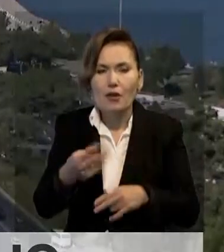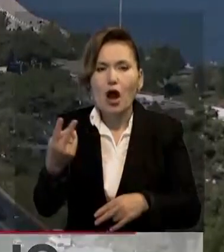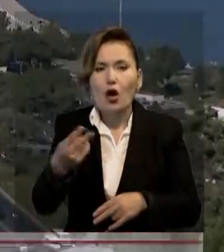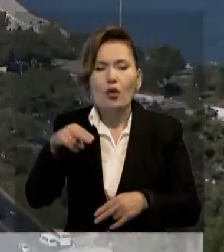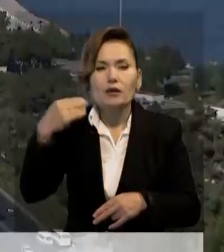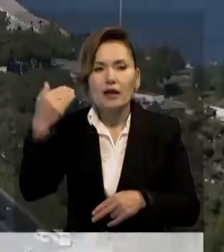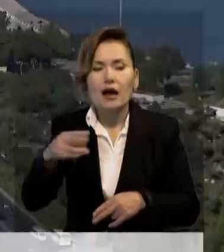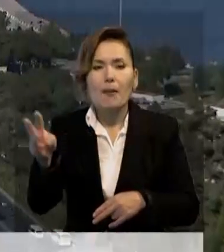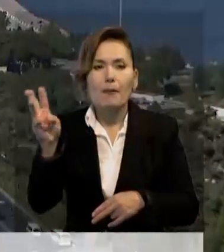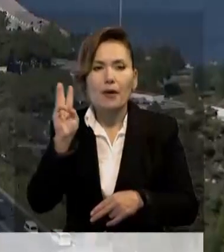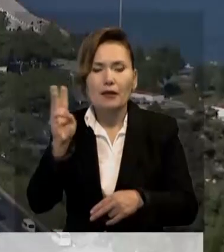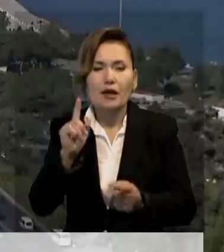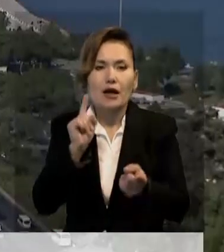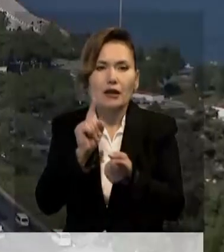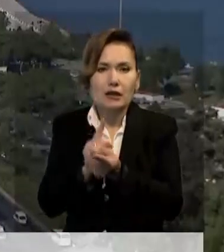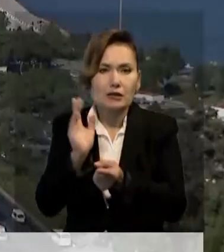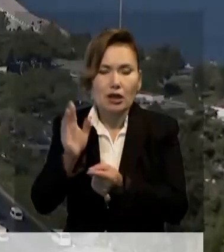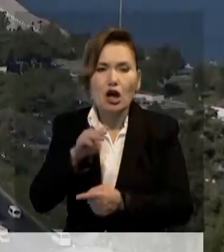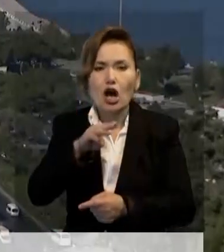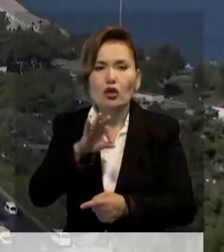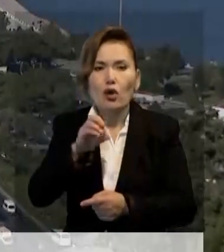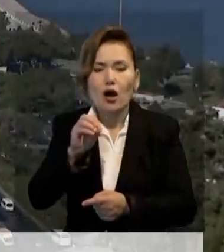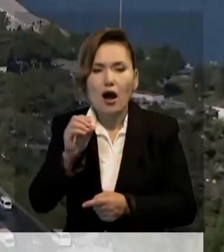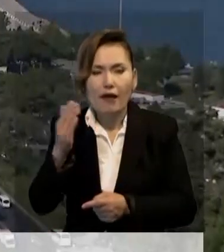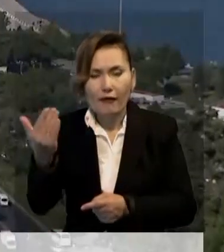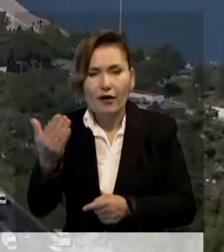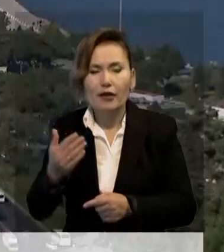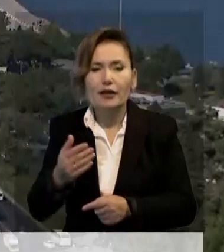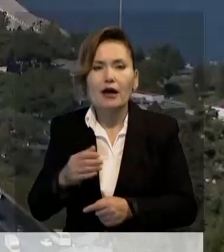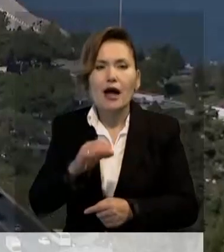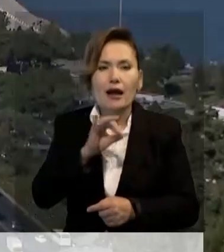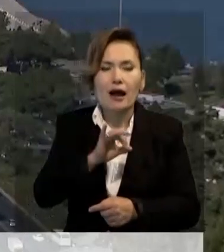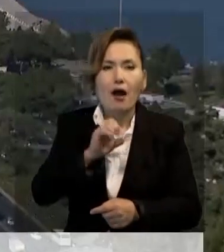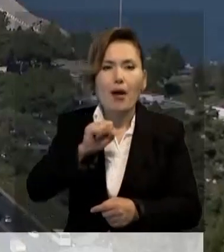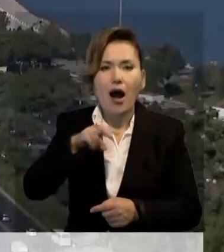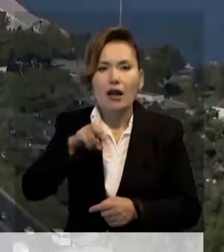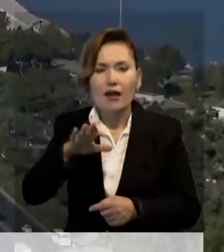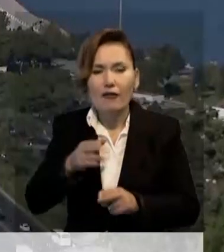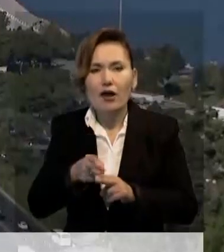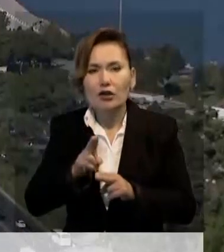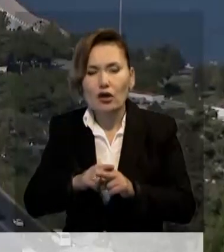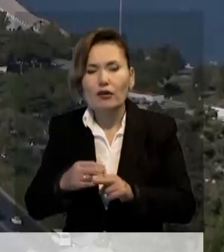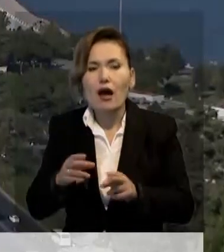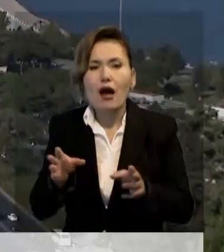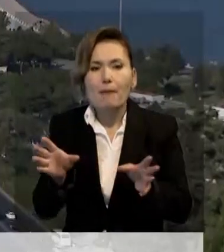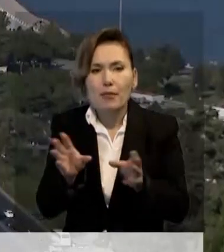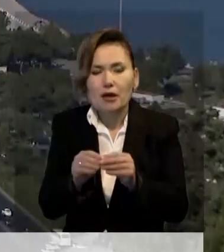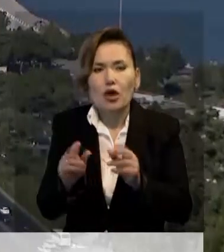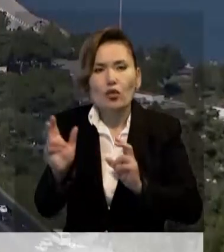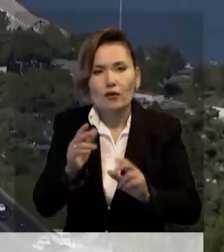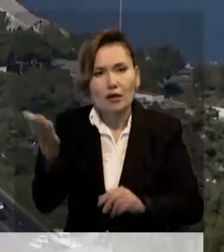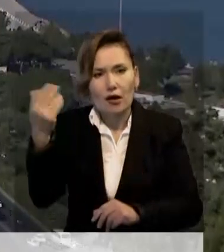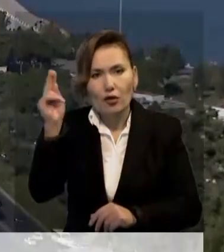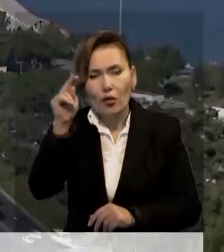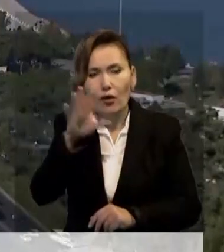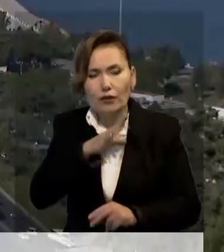кәнігі дипломаттар Қасым-Жомарт Тоқаев пен Ильхам Алиев түрлі жылдары бірақ бір жоғары оқу орнын тамамдаған. Сондықтан халықаралық